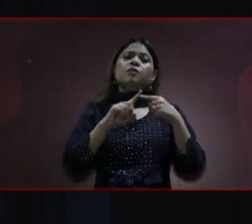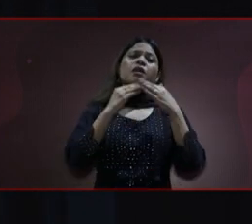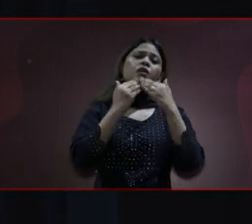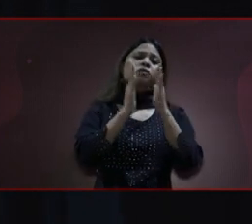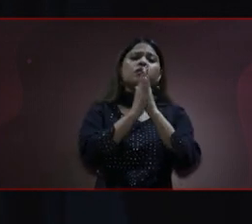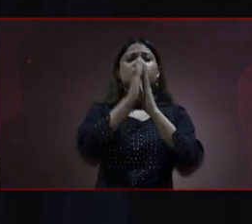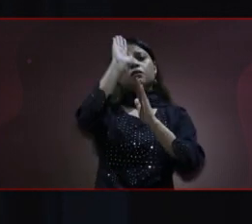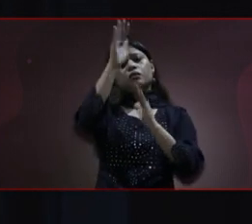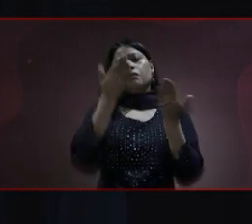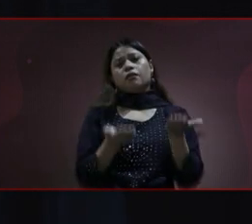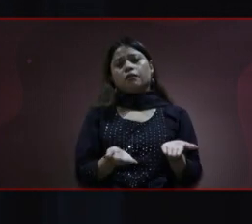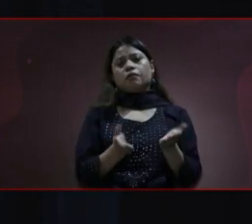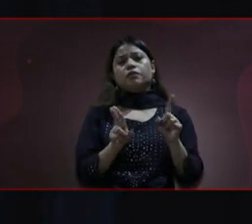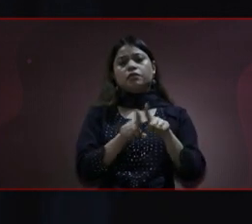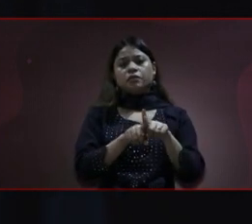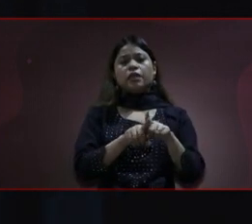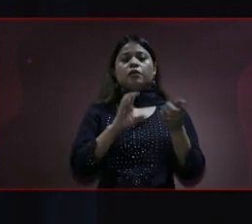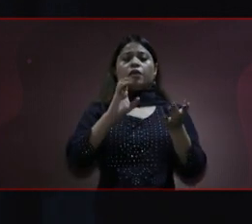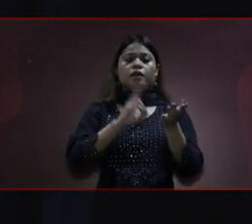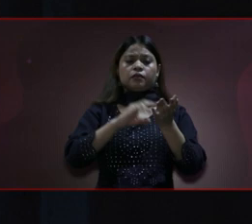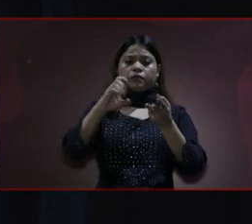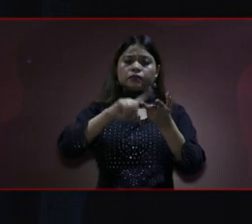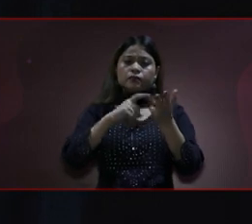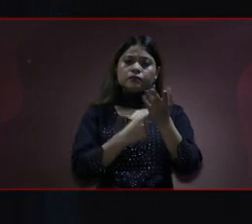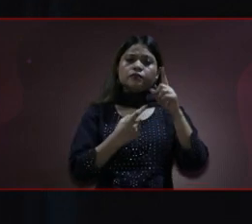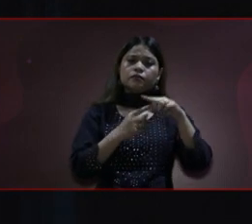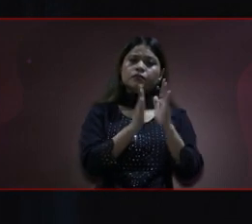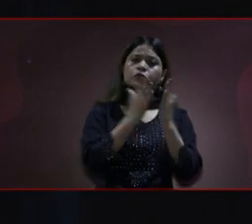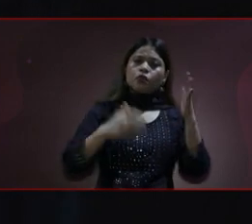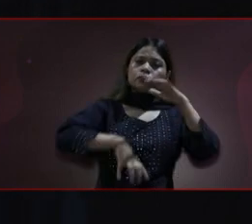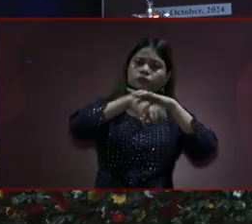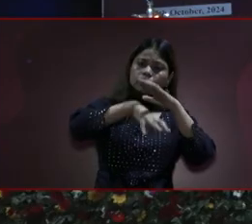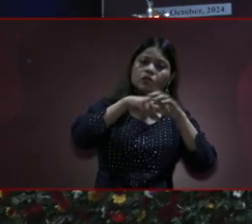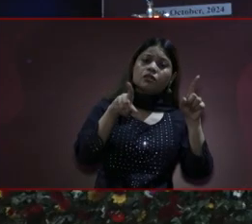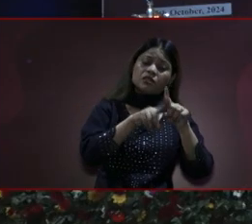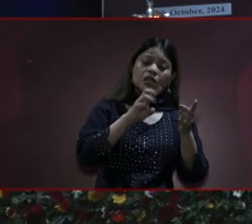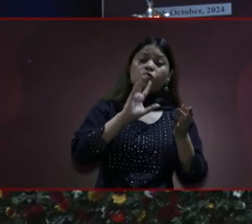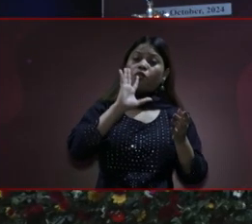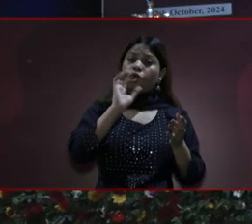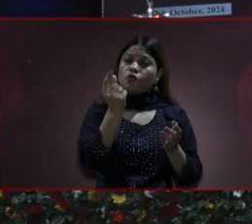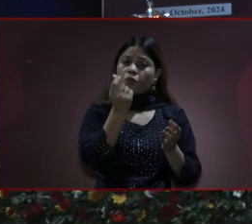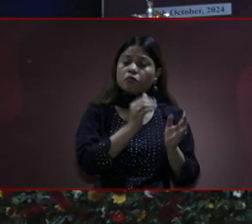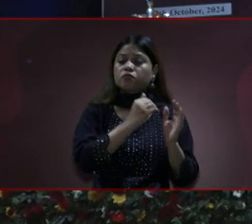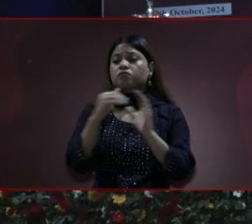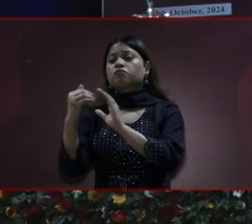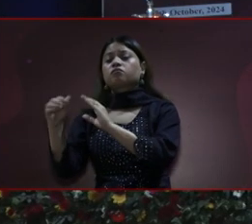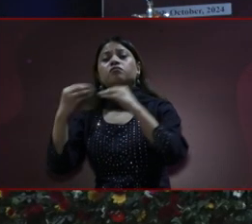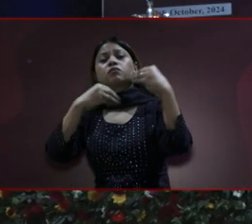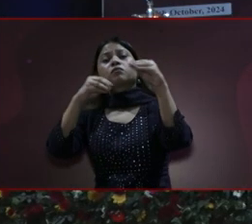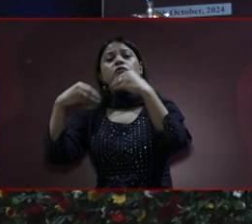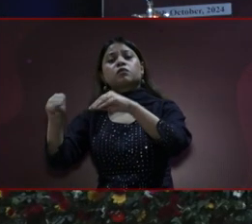मंदिर में जो पुस्तक बनती है, जो बुक्स बनते हैं, वो MRP में ही बिक्री होनी चाहिए। 15 करोड़ किताब